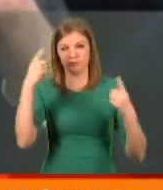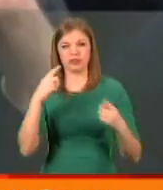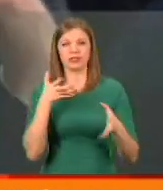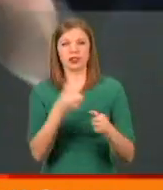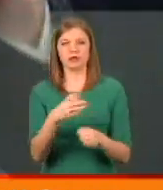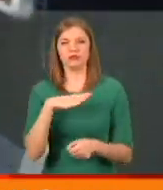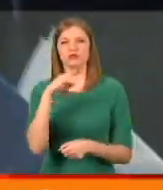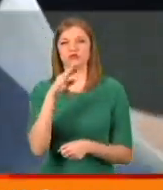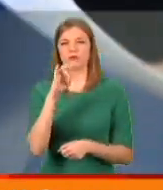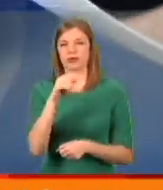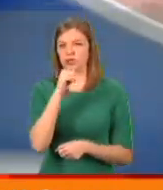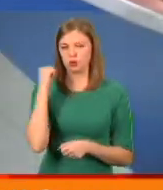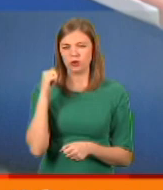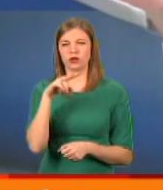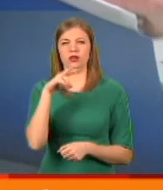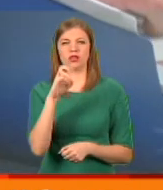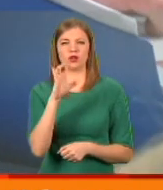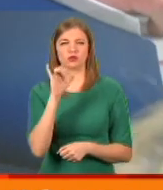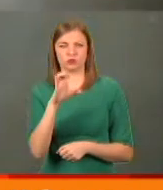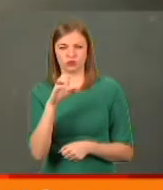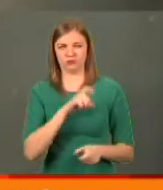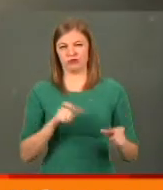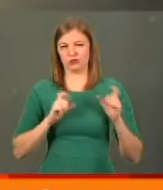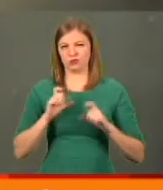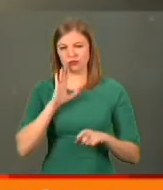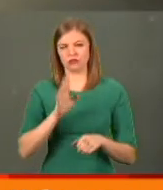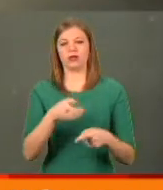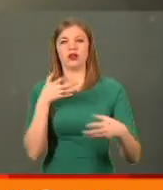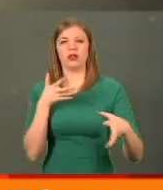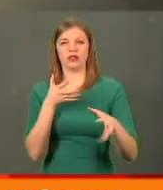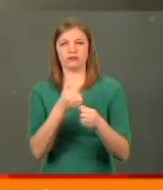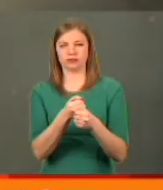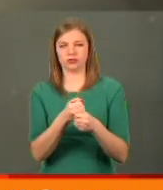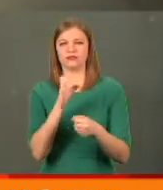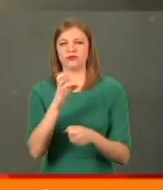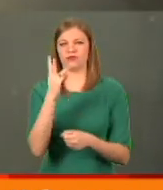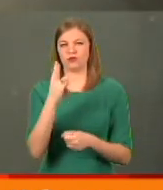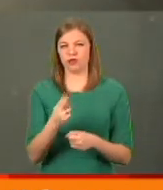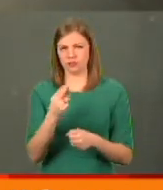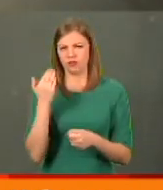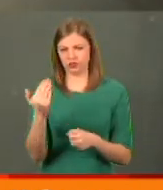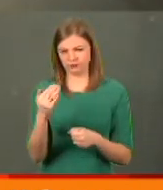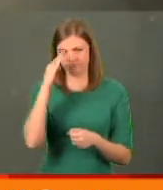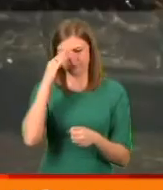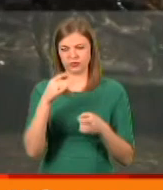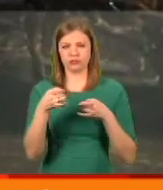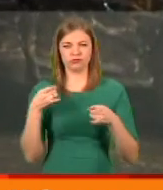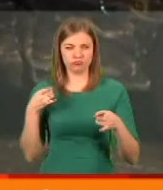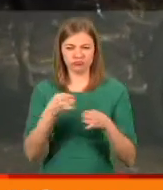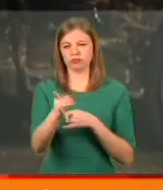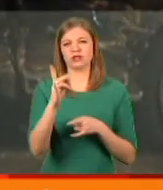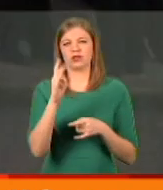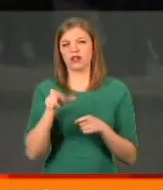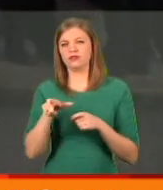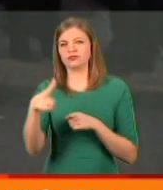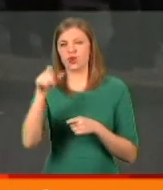сталося в жовтні. Торік Лексус студентки Зайцеву, зіткнувшись на перехресті із Фольксвагеном, Геннадія Дронова влетів на тротуар